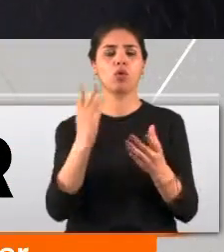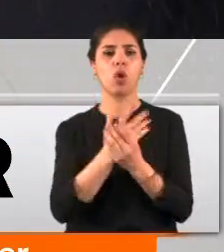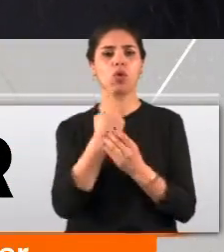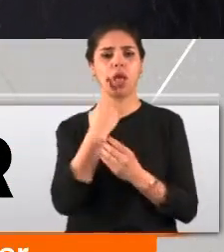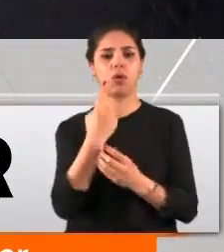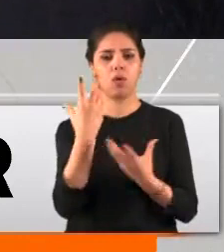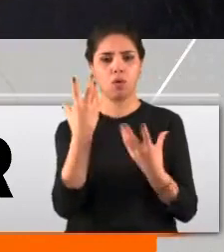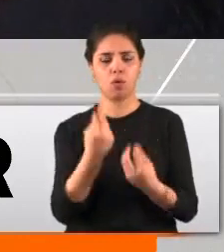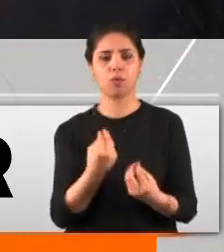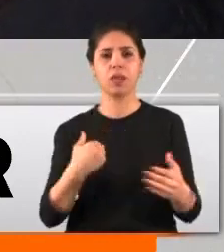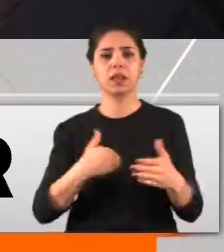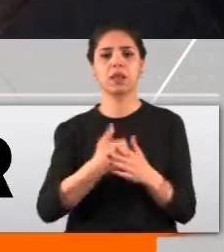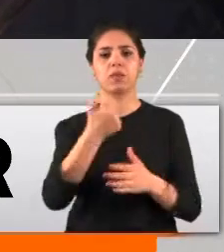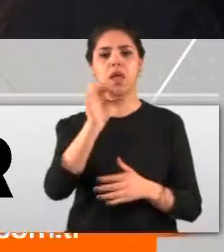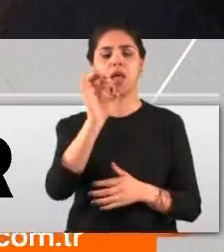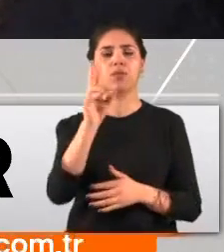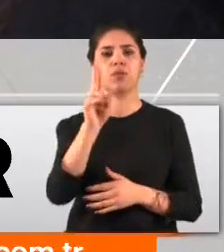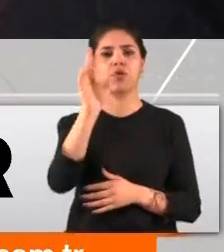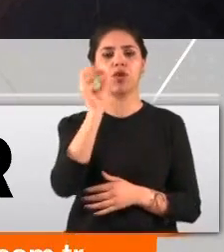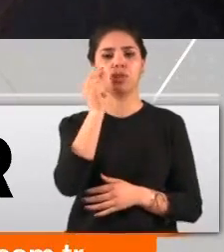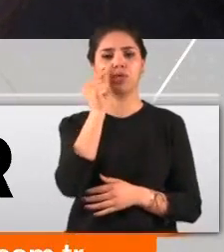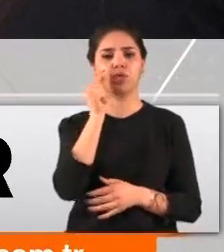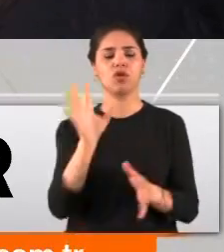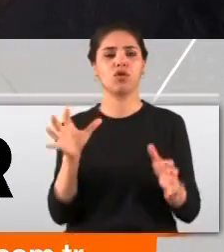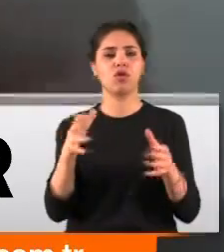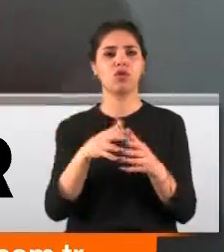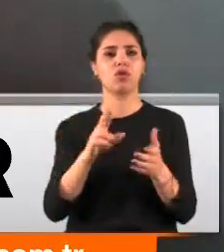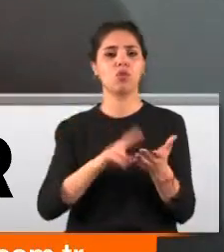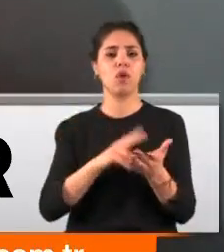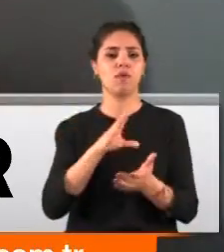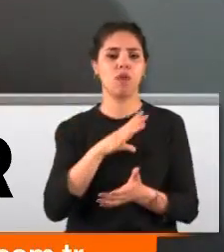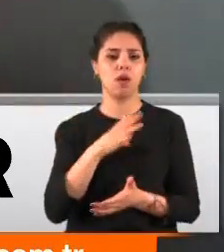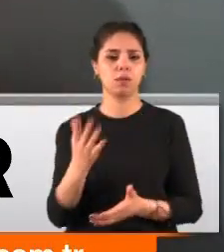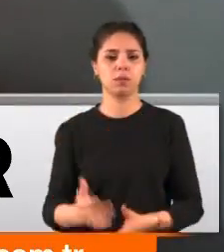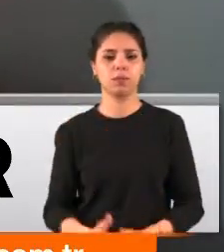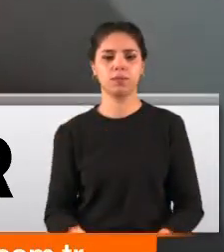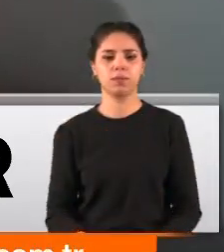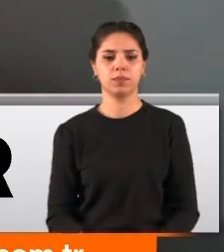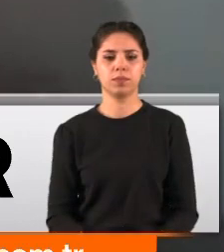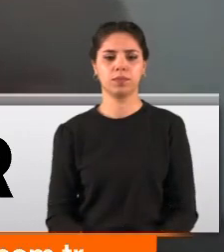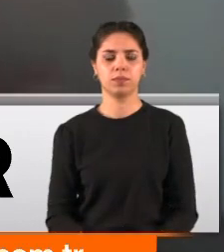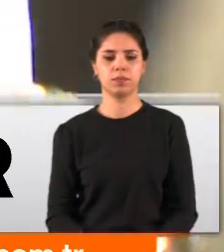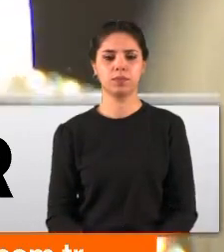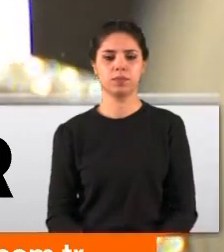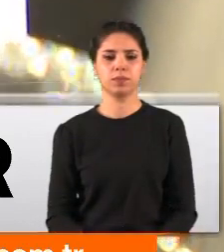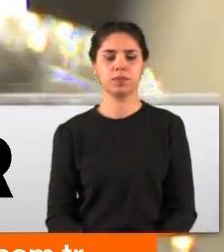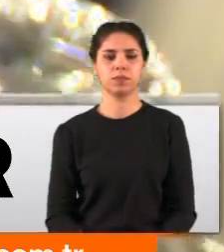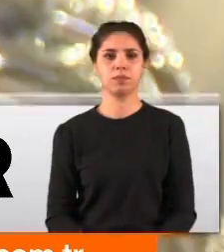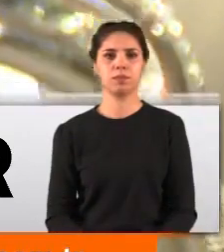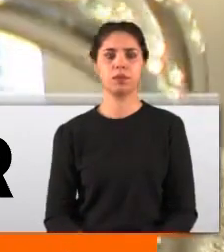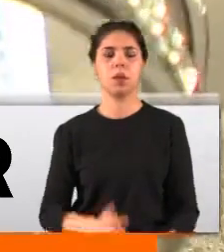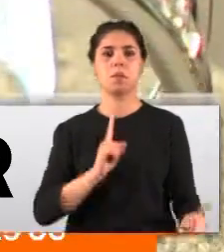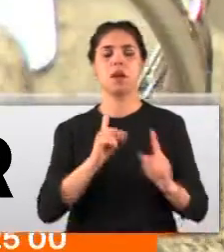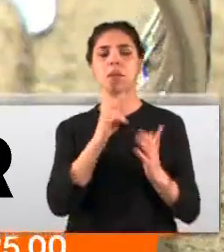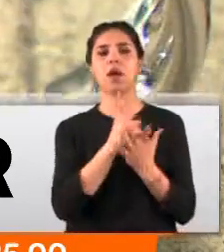Çünkü yaklaşık 60-70 kişilik bir çeteden bahsediyoruz. Taşım yaptılar sırf bizlere ulaşılmasın diye. Duruşmadan